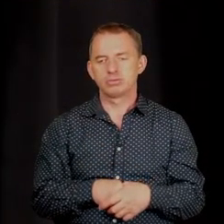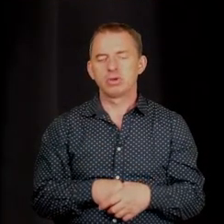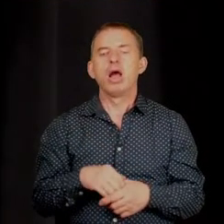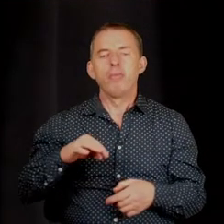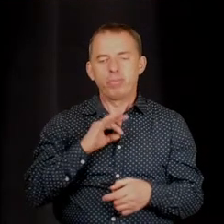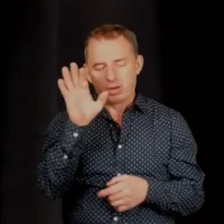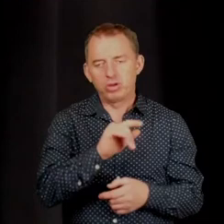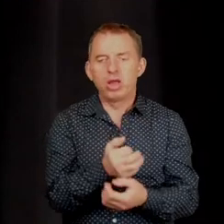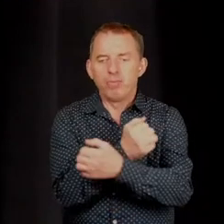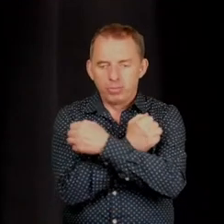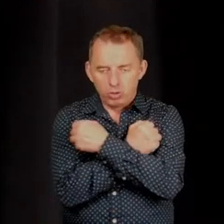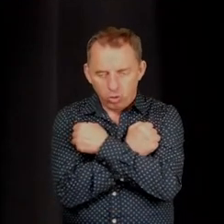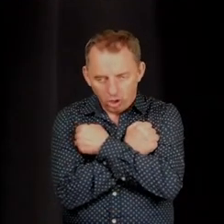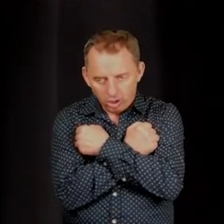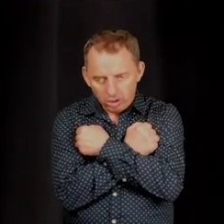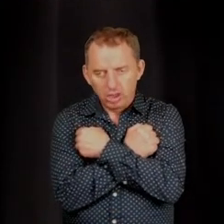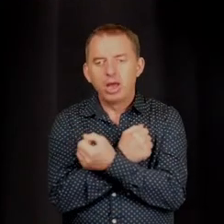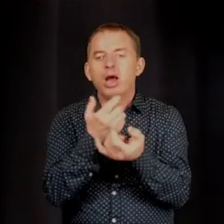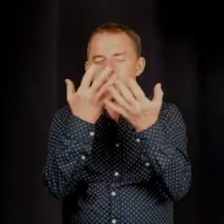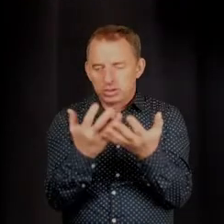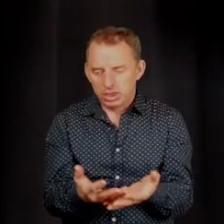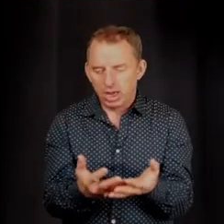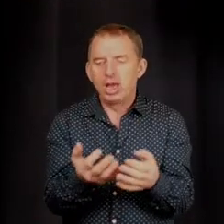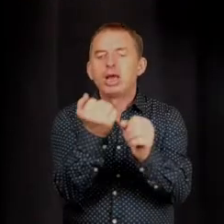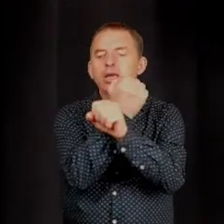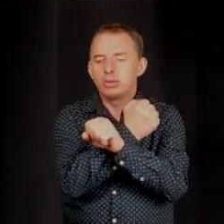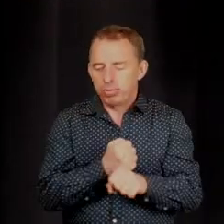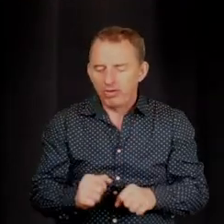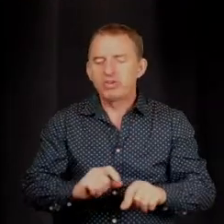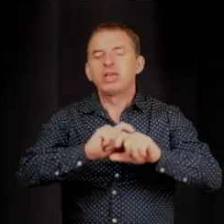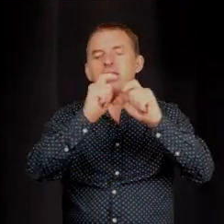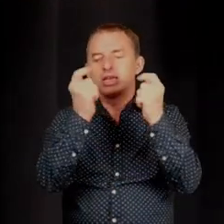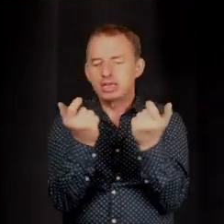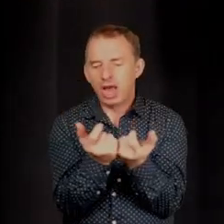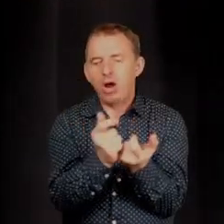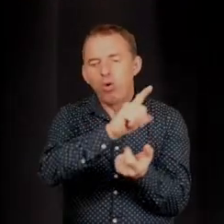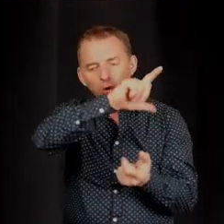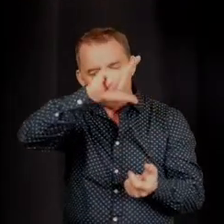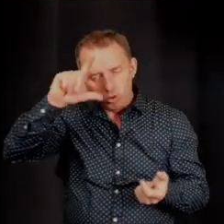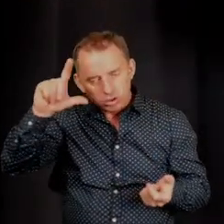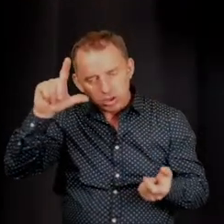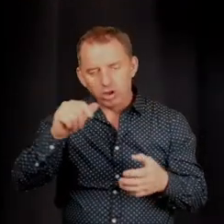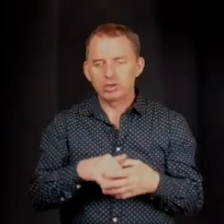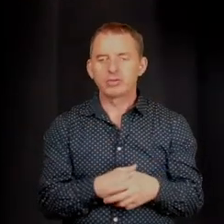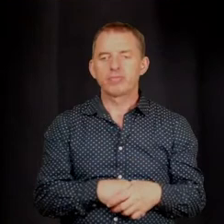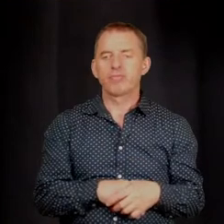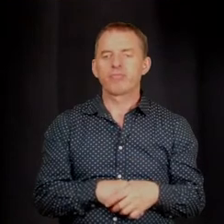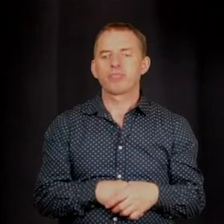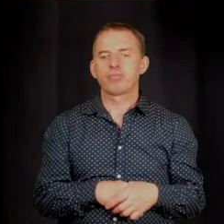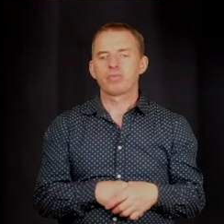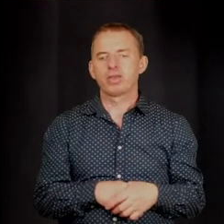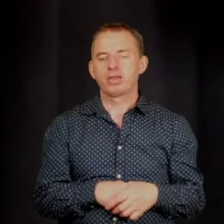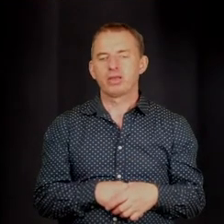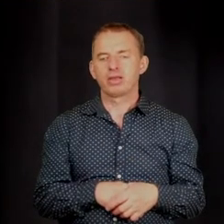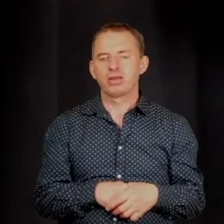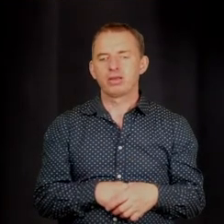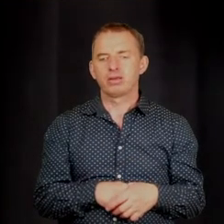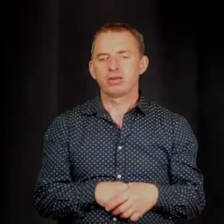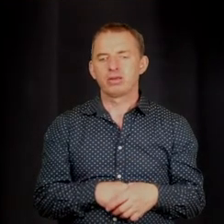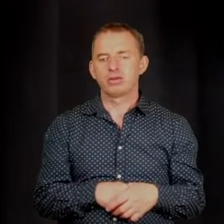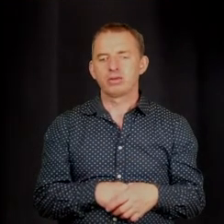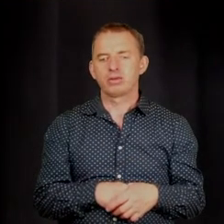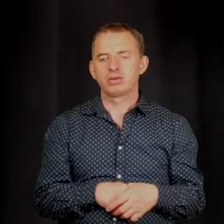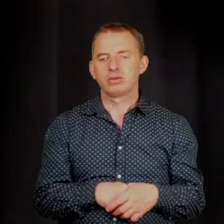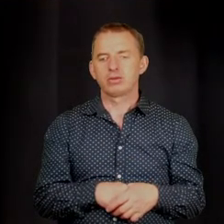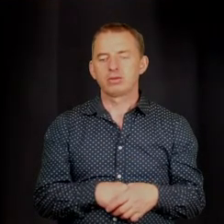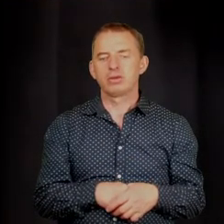Pan Bóg miłości chce zbawić całą ludzkość. But if God saved the whole earth like it is today, it wouldn't be heaven if he brought everybody